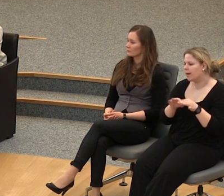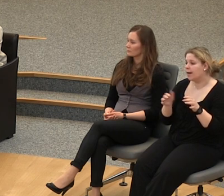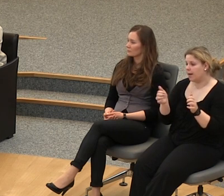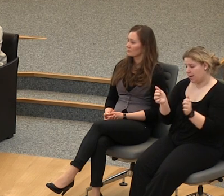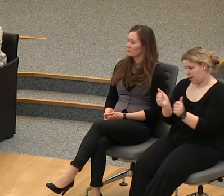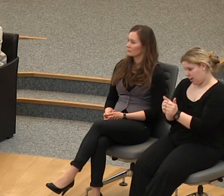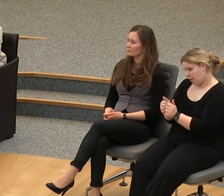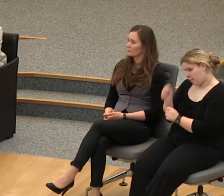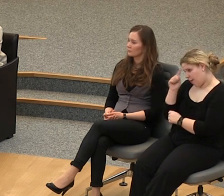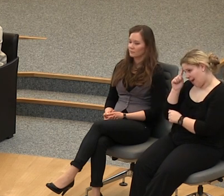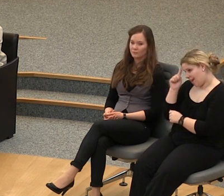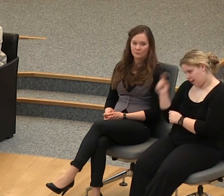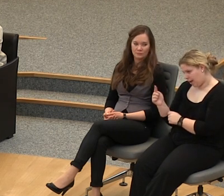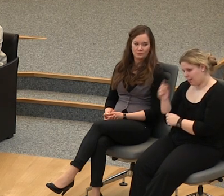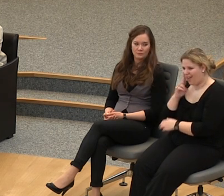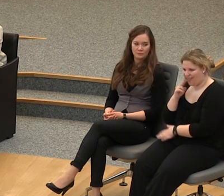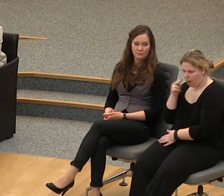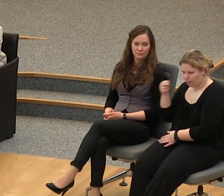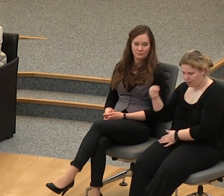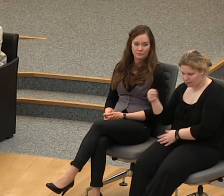Beirat, wie er konkret heißt, so